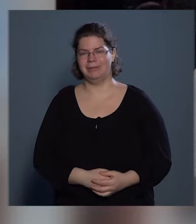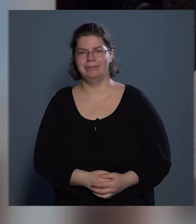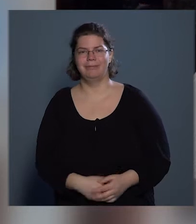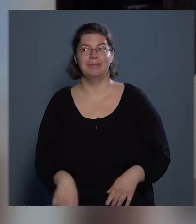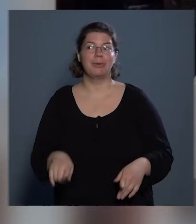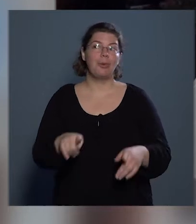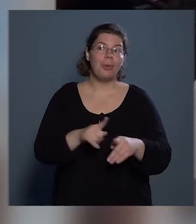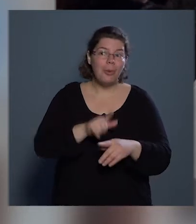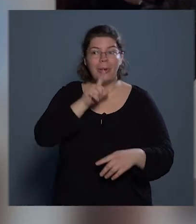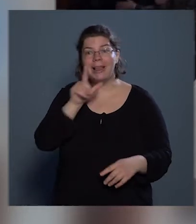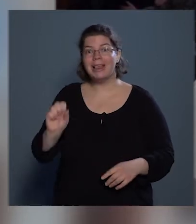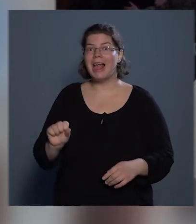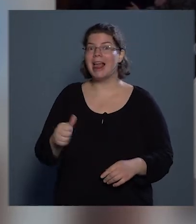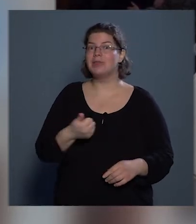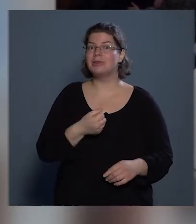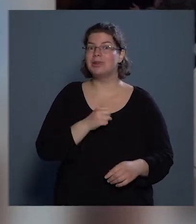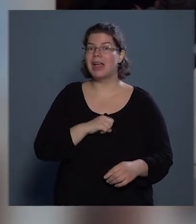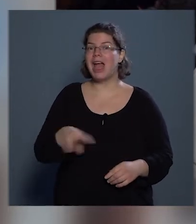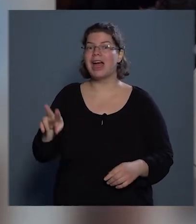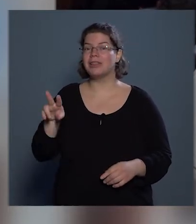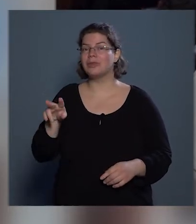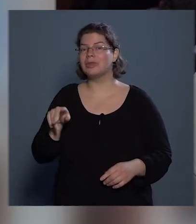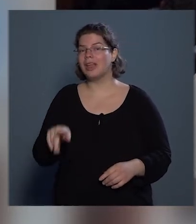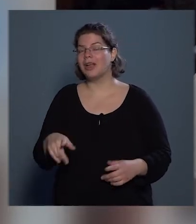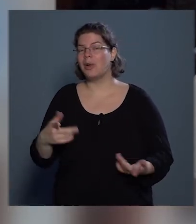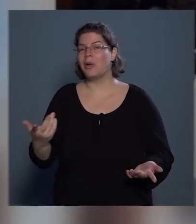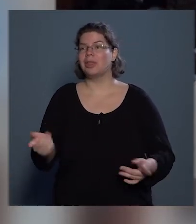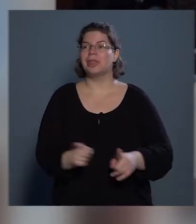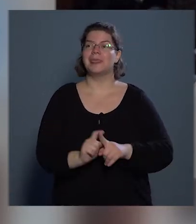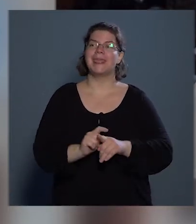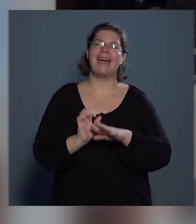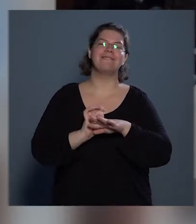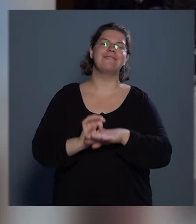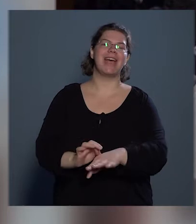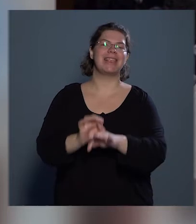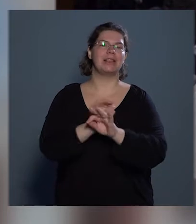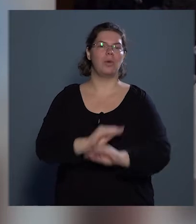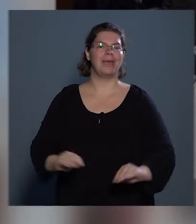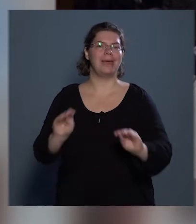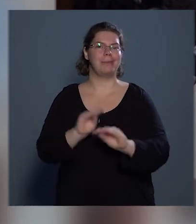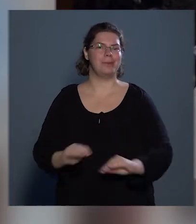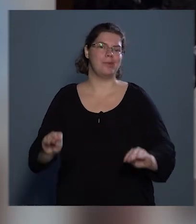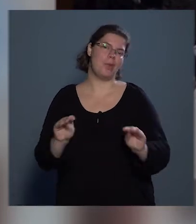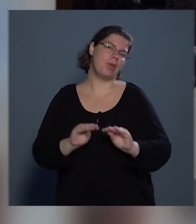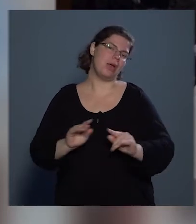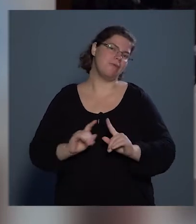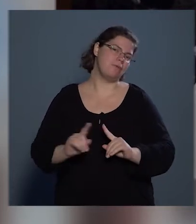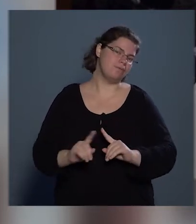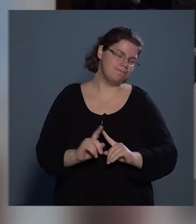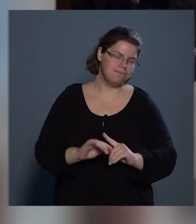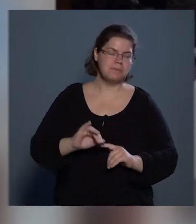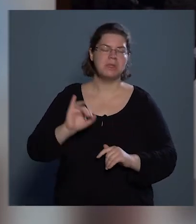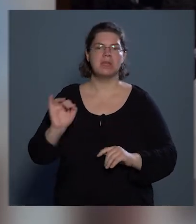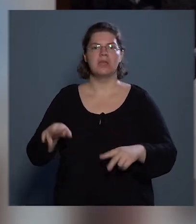hogy először elküldték őt ilyen vezetőképző tanfolyamra. Aztán utána,